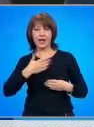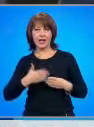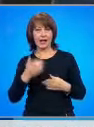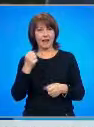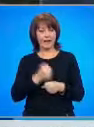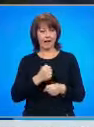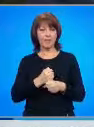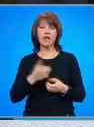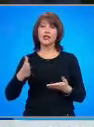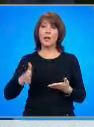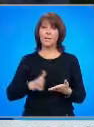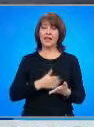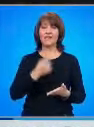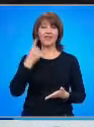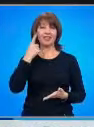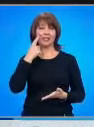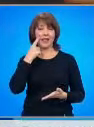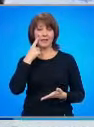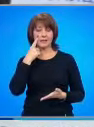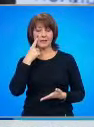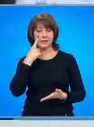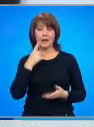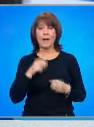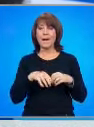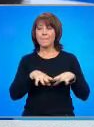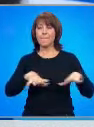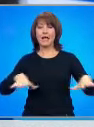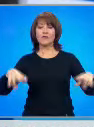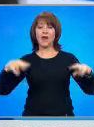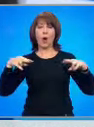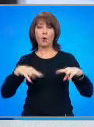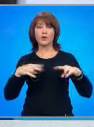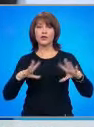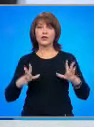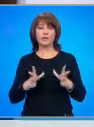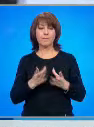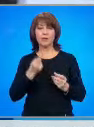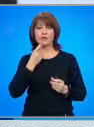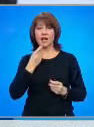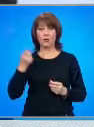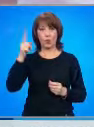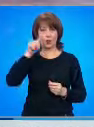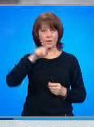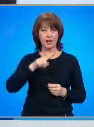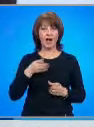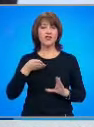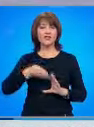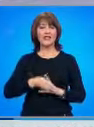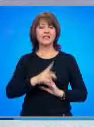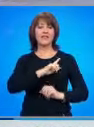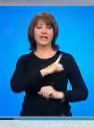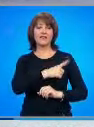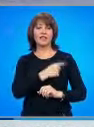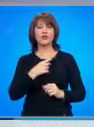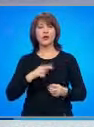за алкохол и наркотици. Истинският масов контрол обаче ще започна от началото на следващата година, когато влизат в сила промени